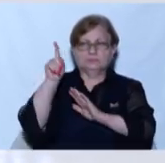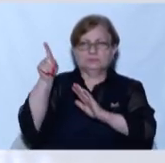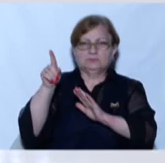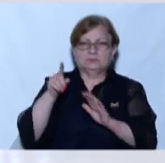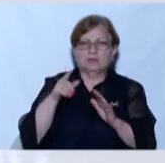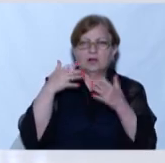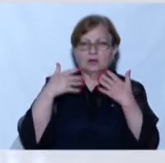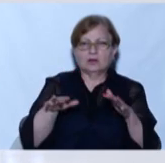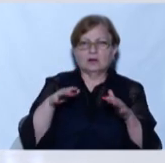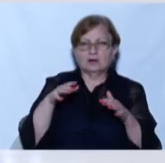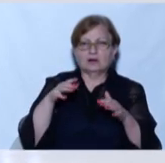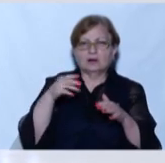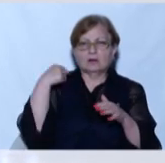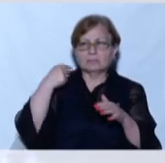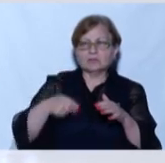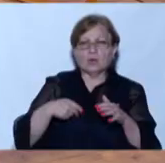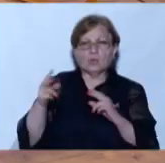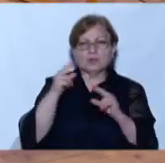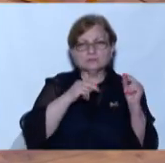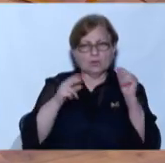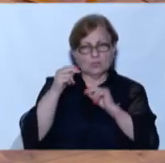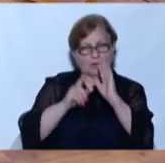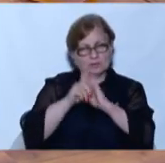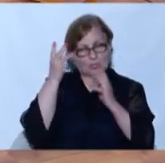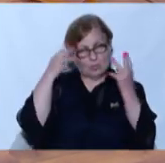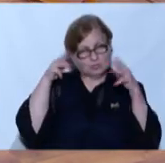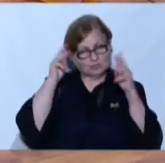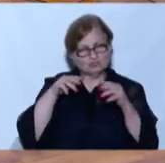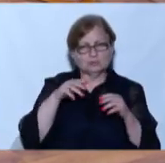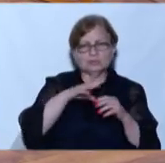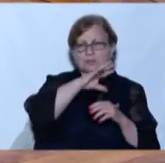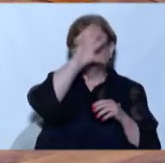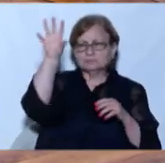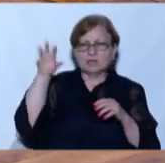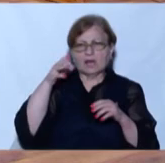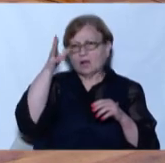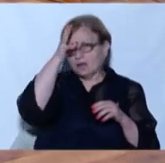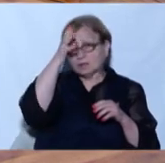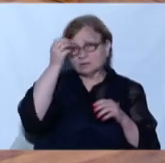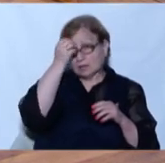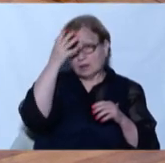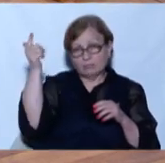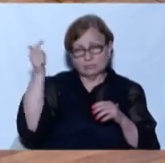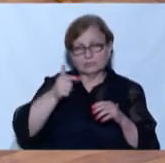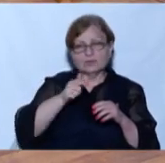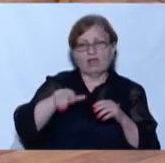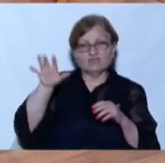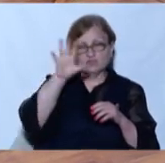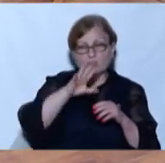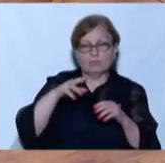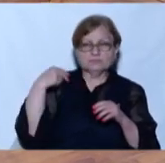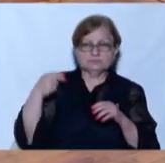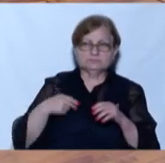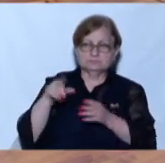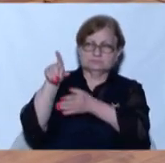დროს შემოდის უკვე ეს ბოდაში ფრანგულად საუბარი და არა მარტო საფრანგეთში არამედ მთელი განათლებული ესე ვთქვა მთელ ევროპაში